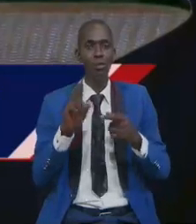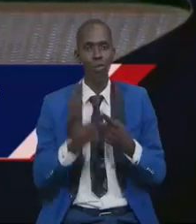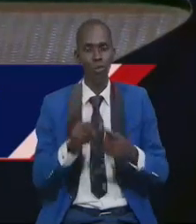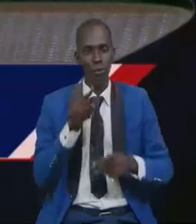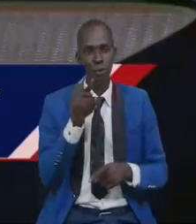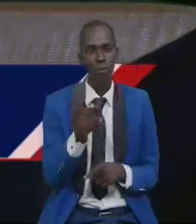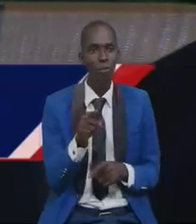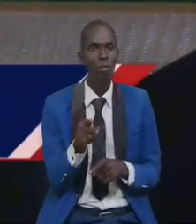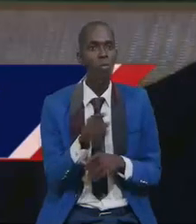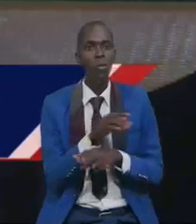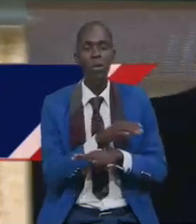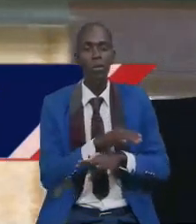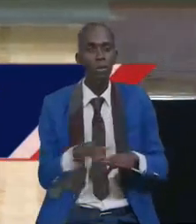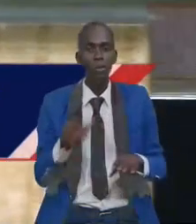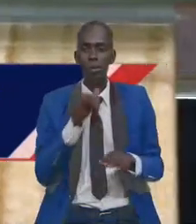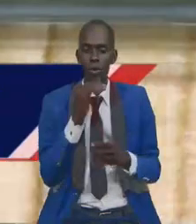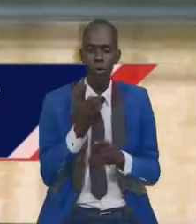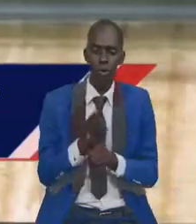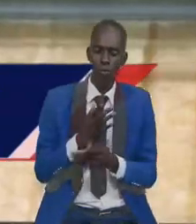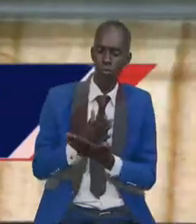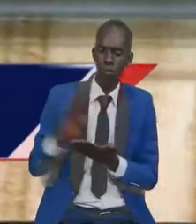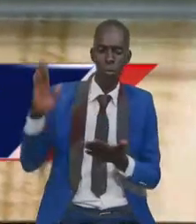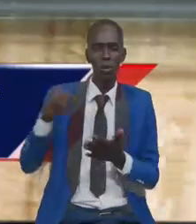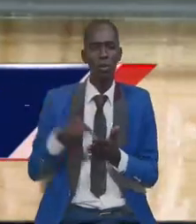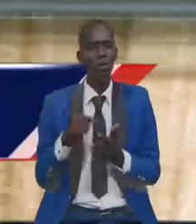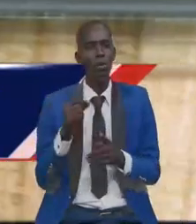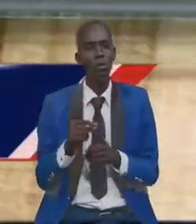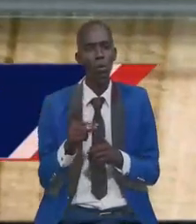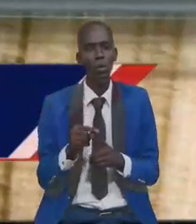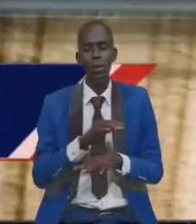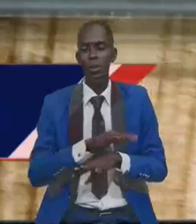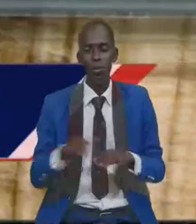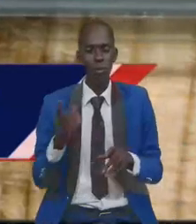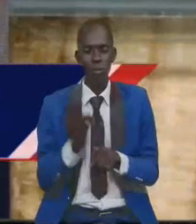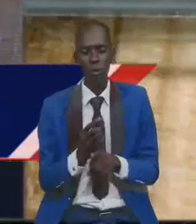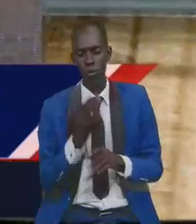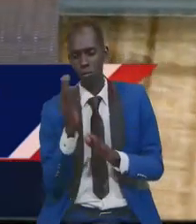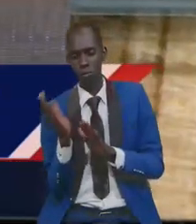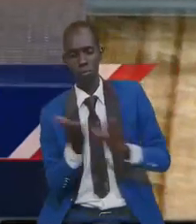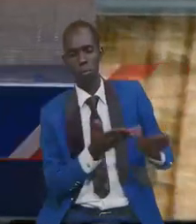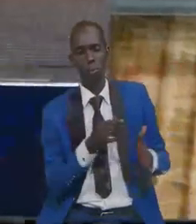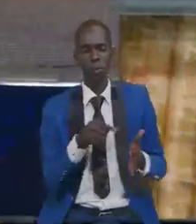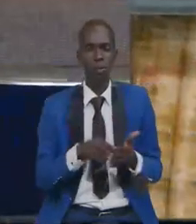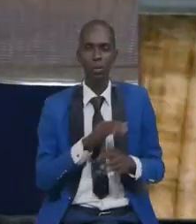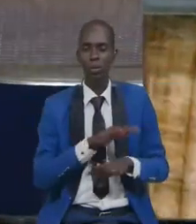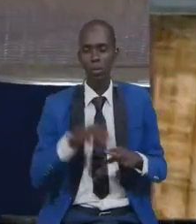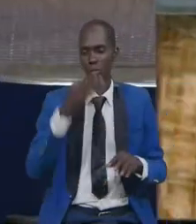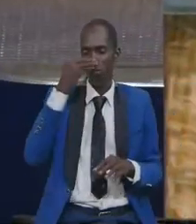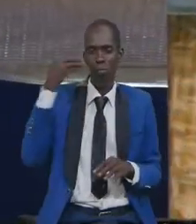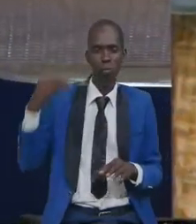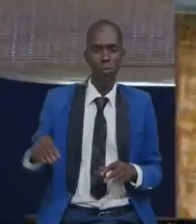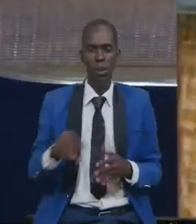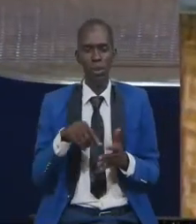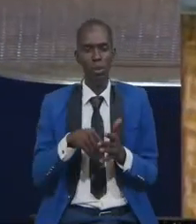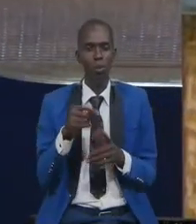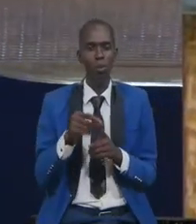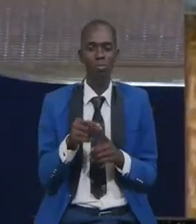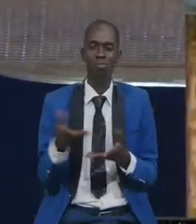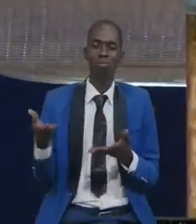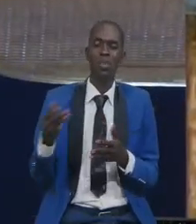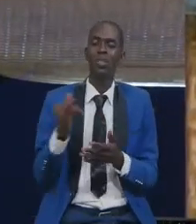puisse cela te soit accepté. Ne mets pas ça de côté. Ne néglige pas ceci. Ne laisse pas ça de côté parce que c'est un